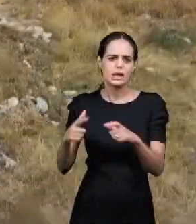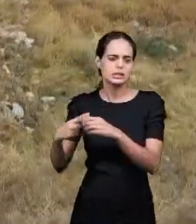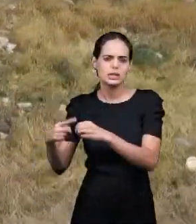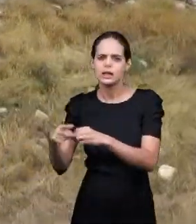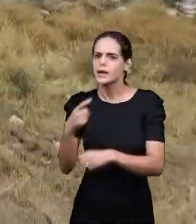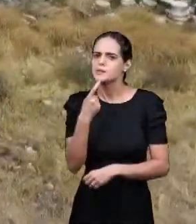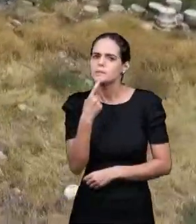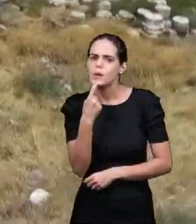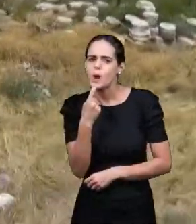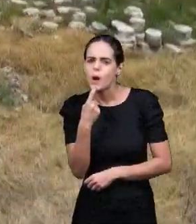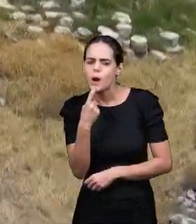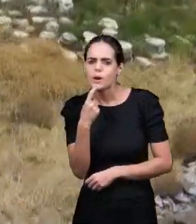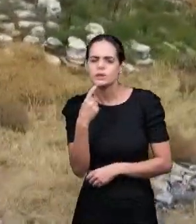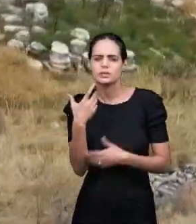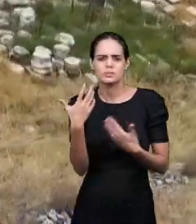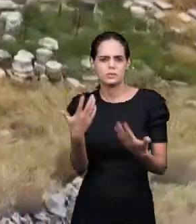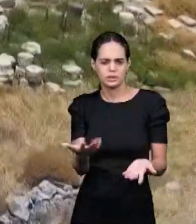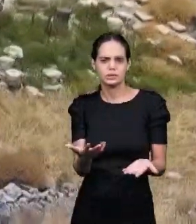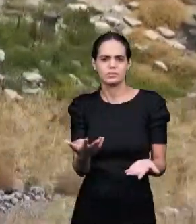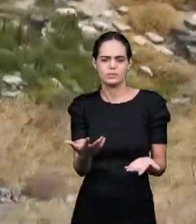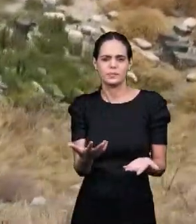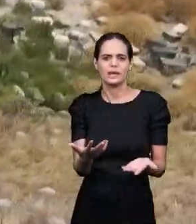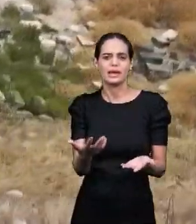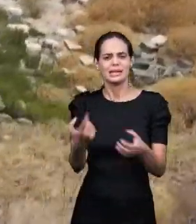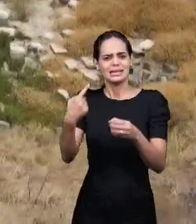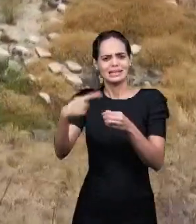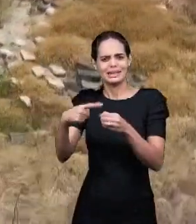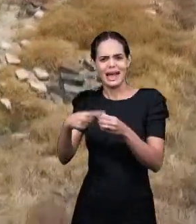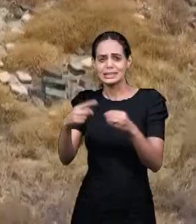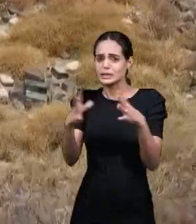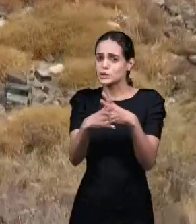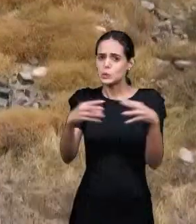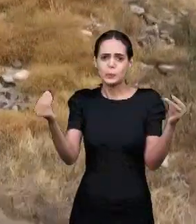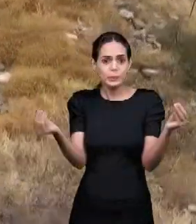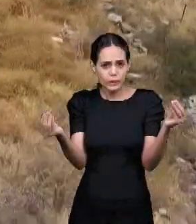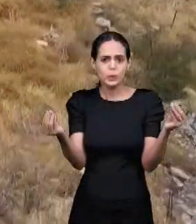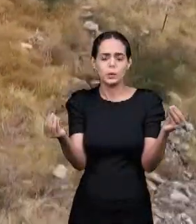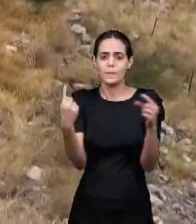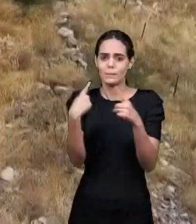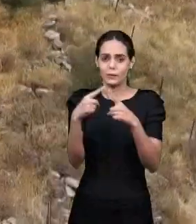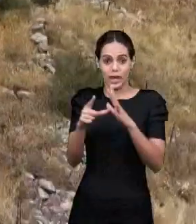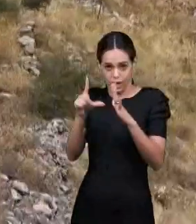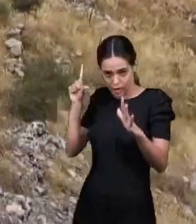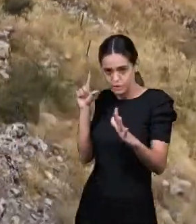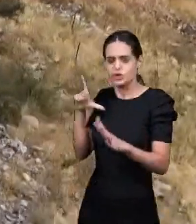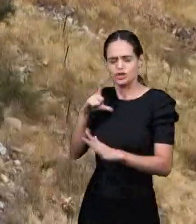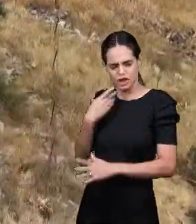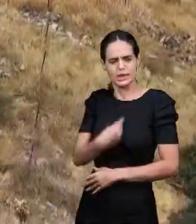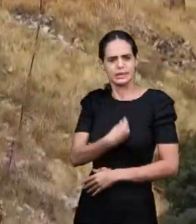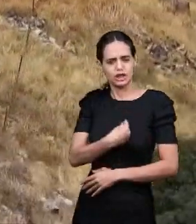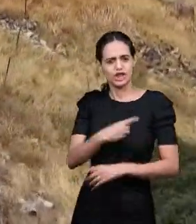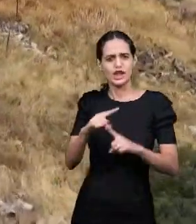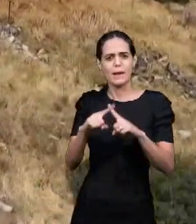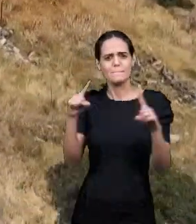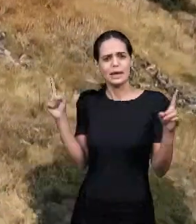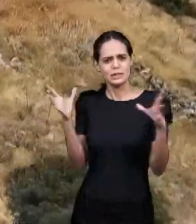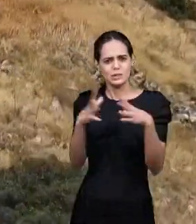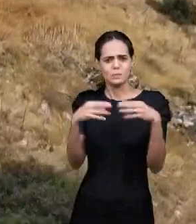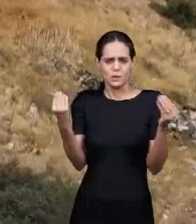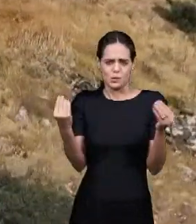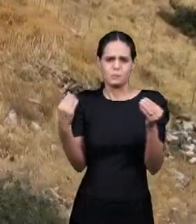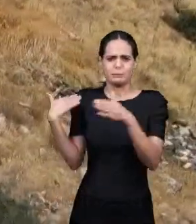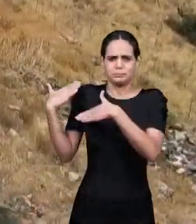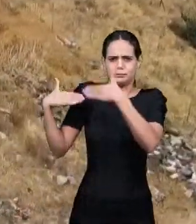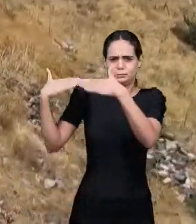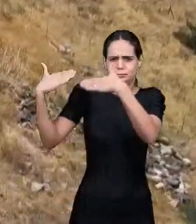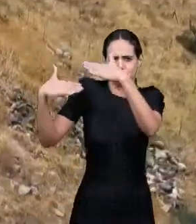proches, são cidades parce que que ce sont des ficaram villes extintas qui em suas étaient ruínas, mas algumas éteintes, cidades que mais les existiam, ruines como é o montrent caso les de villes qui existaient, ruínas de